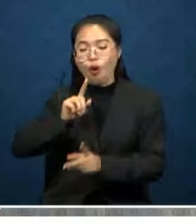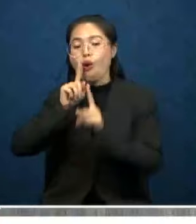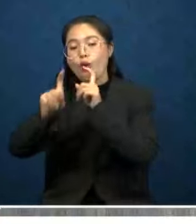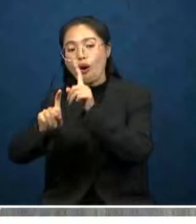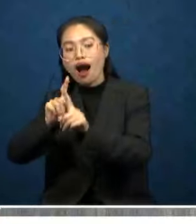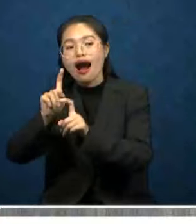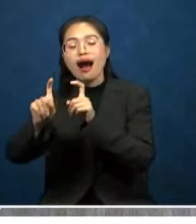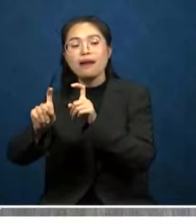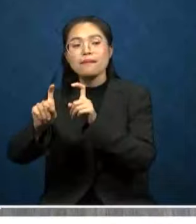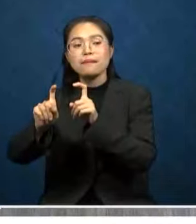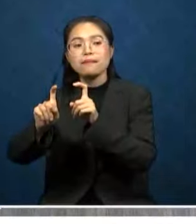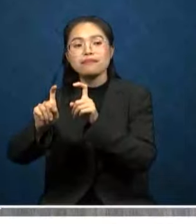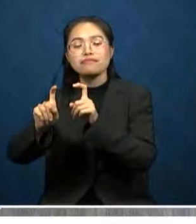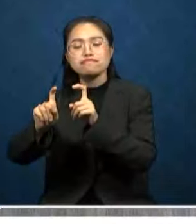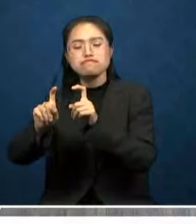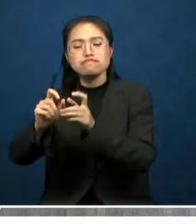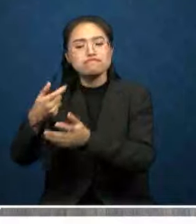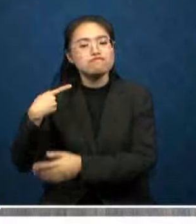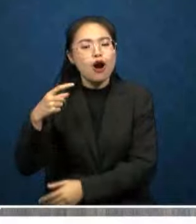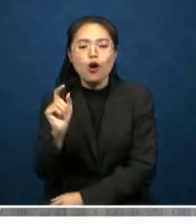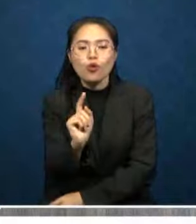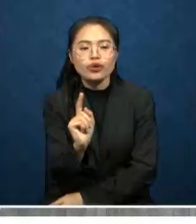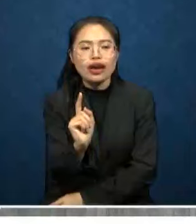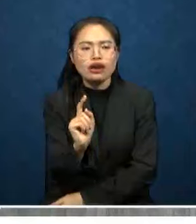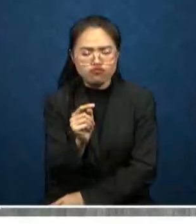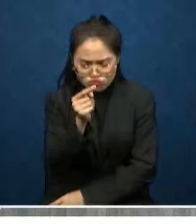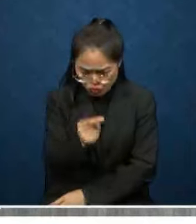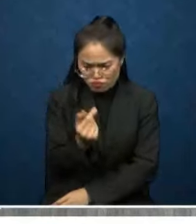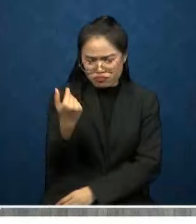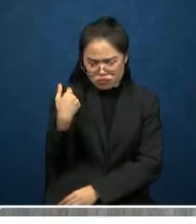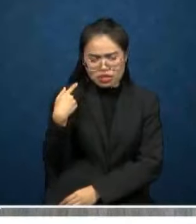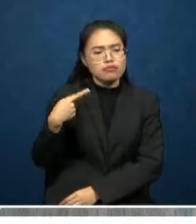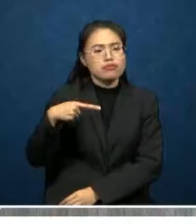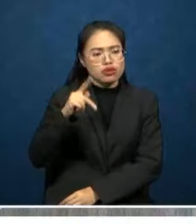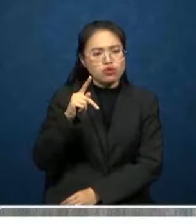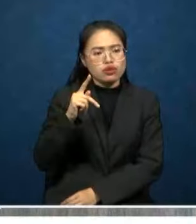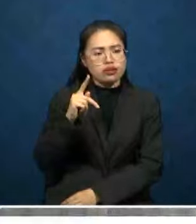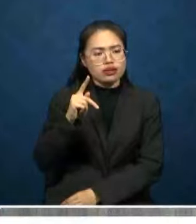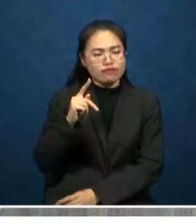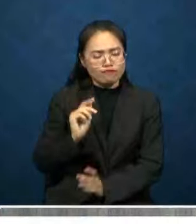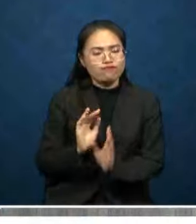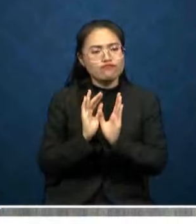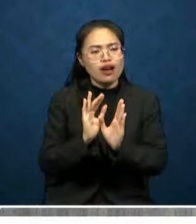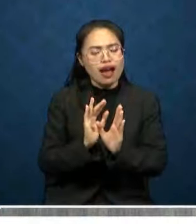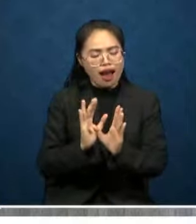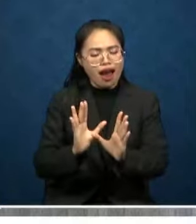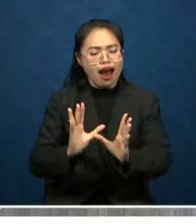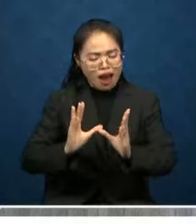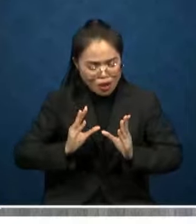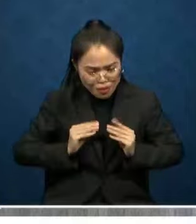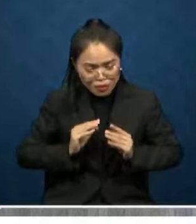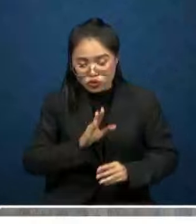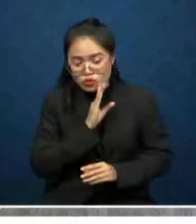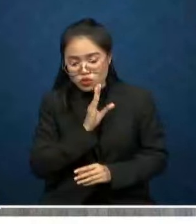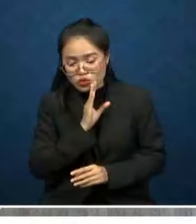เนี่ยแล้วมันจะเกิดอะไรขึ้นมามันต้องเกิดนะครับท่านครับท่านกรุณารับเอาไปอะไร